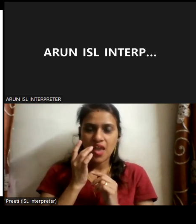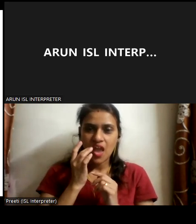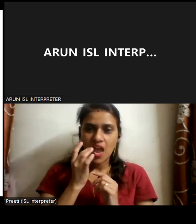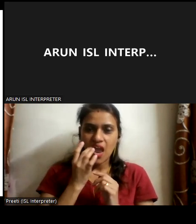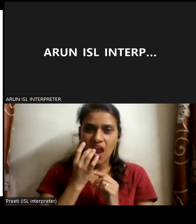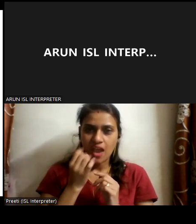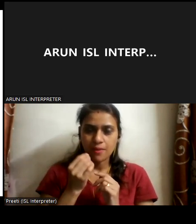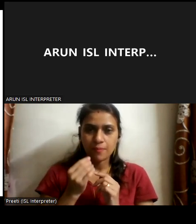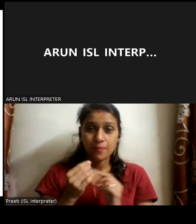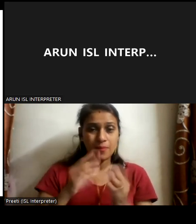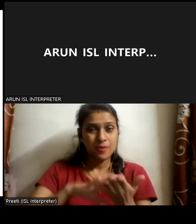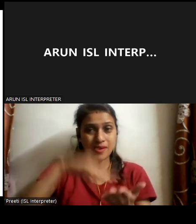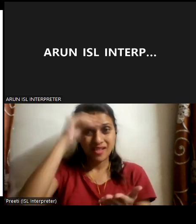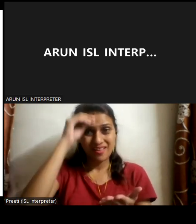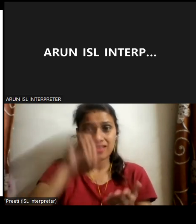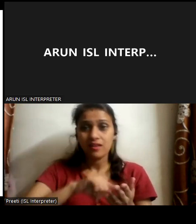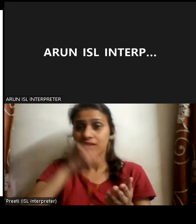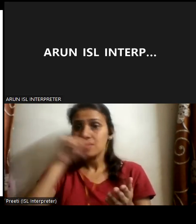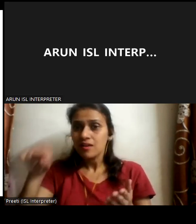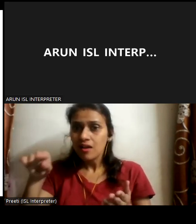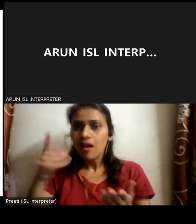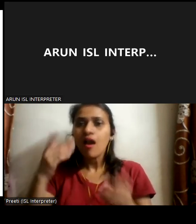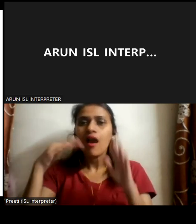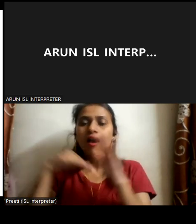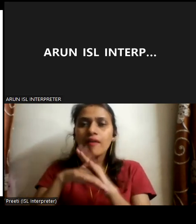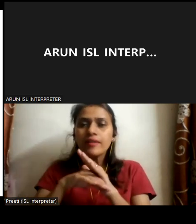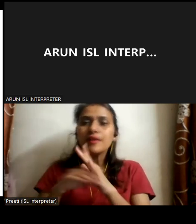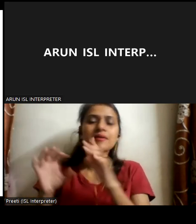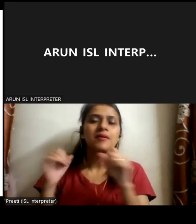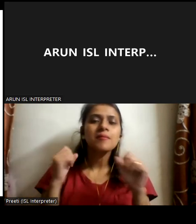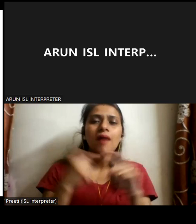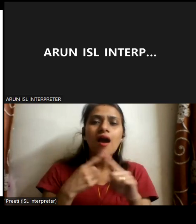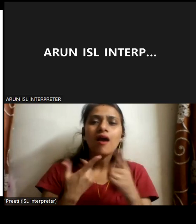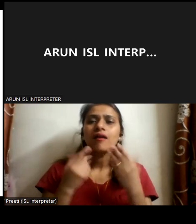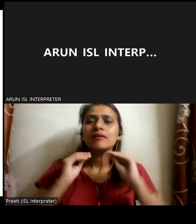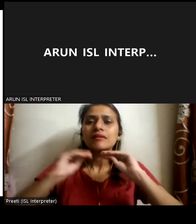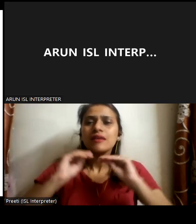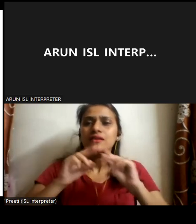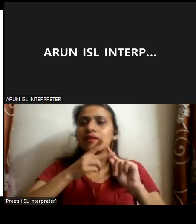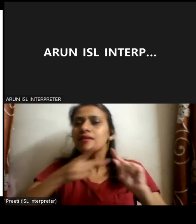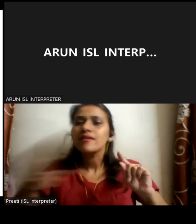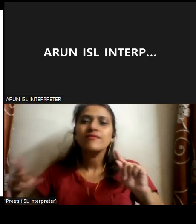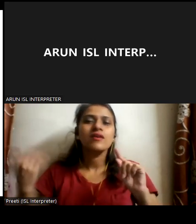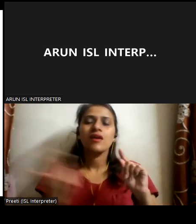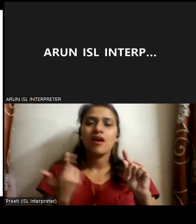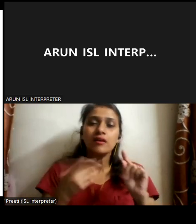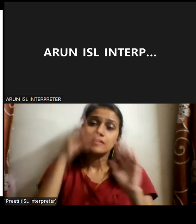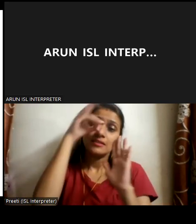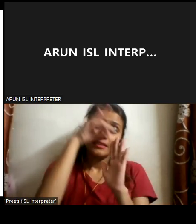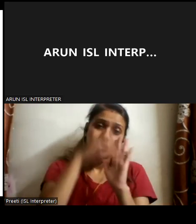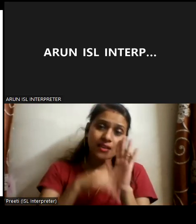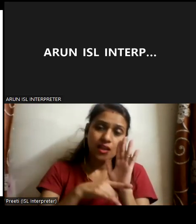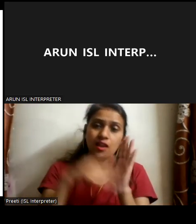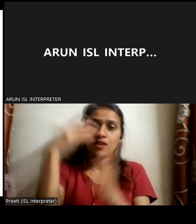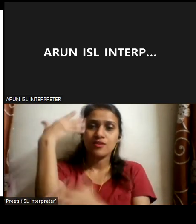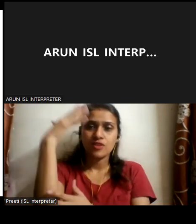ये ट्रेनिंग किस तरह से कराई जाएगी, क्या क्या चीजों के साथ कराई जाएगी. तो इसका पूरा एक डिटेल्ड स्टैंडर्ड